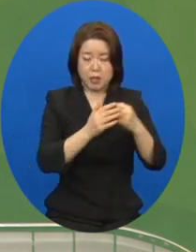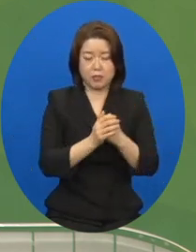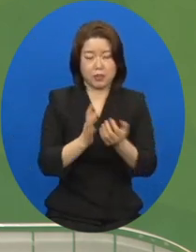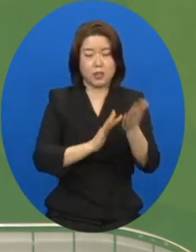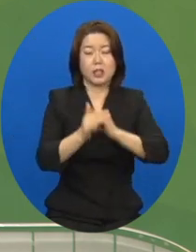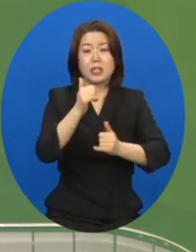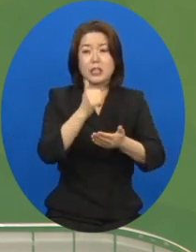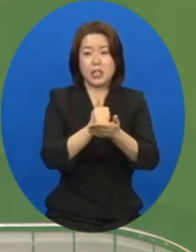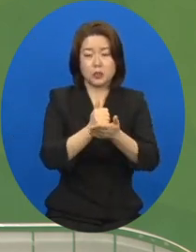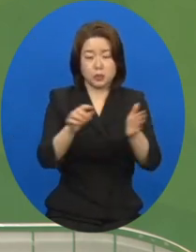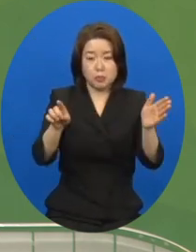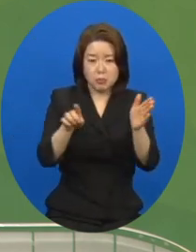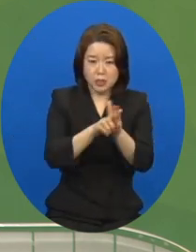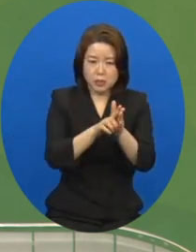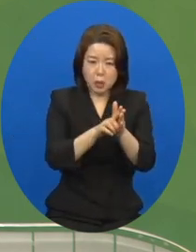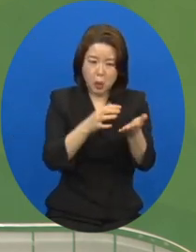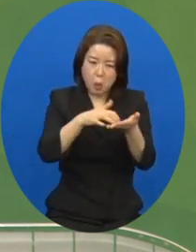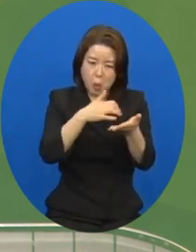따지면 4대째예요.